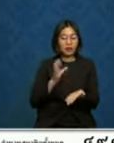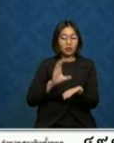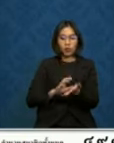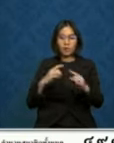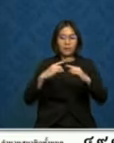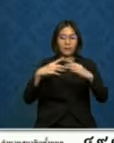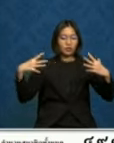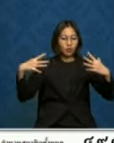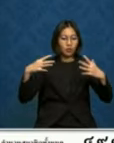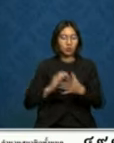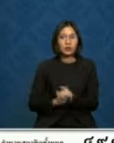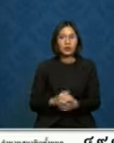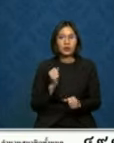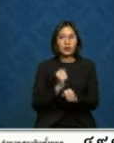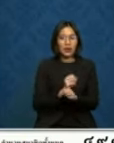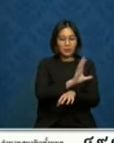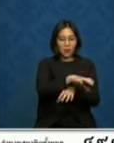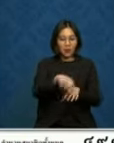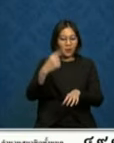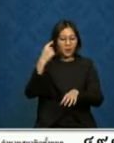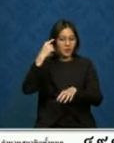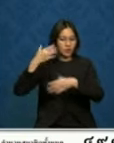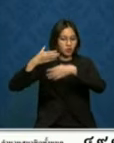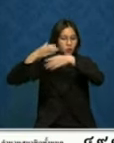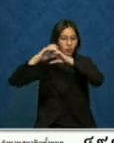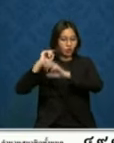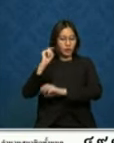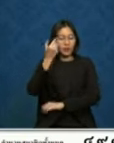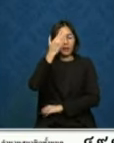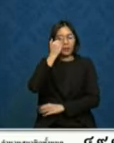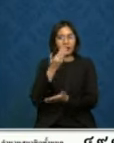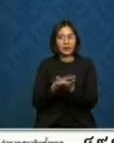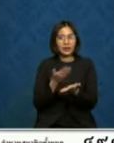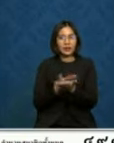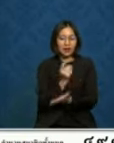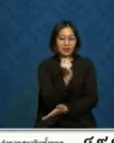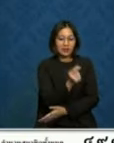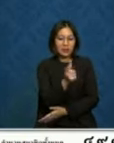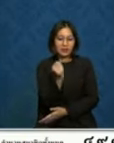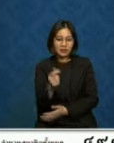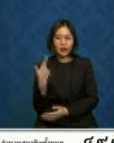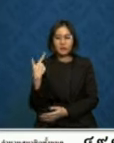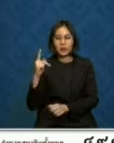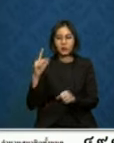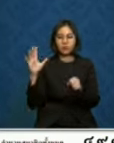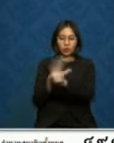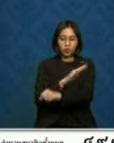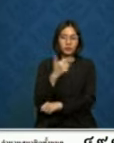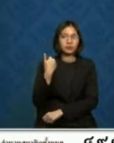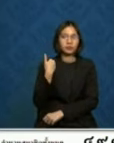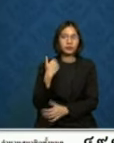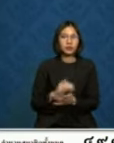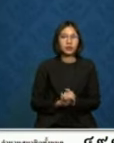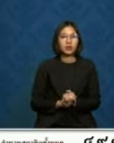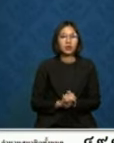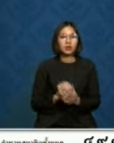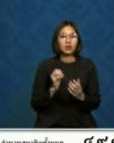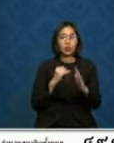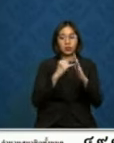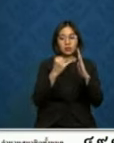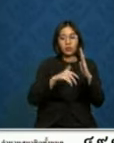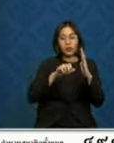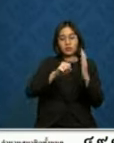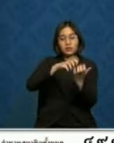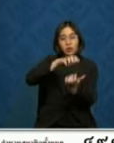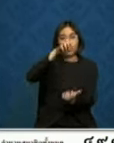ไม่ตรงจุดและหน่วยงานควรทบทวนเพื่อให้เกิดการใช้งบประมาณเกิดประสิทธิภาพสูงสุดอย่างในพื้นที่สมุทรปราการครับ